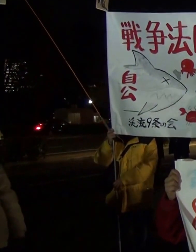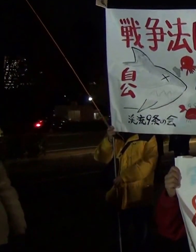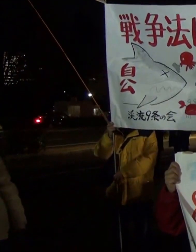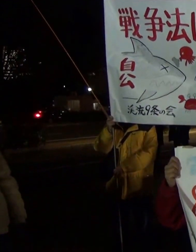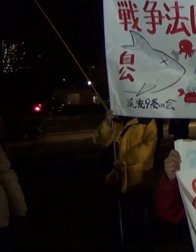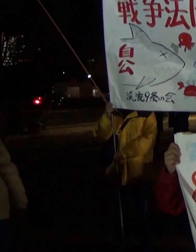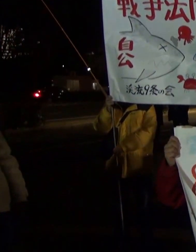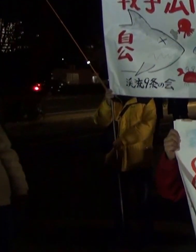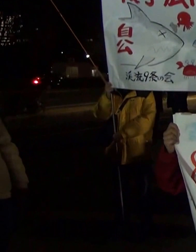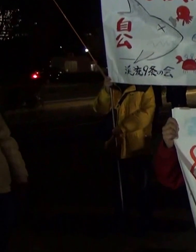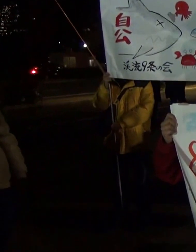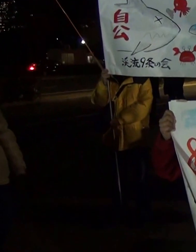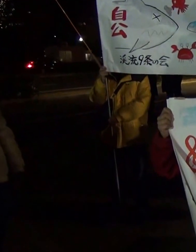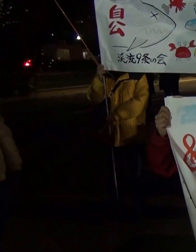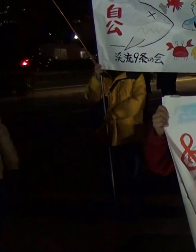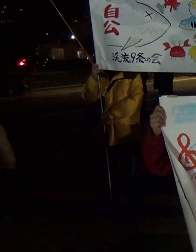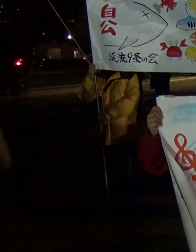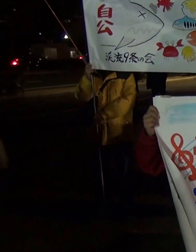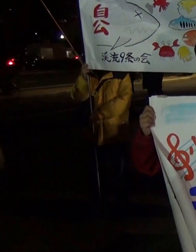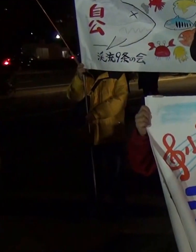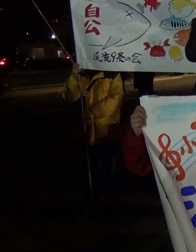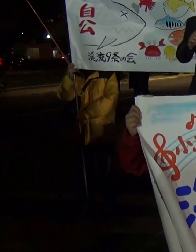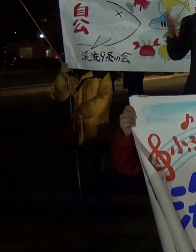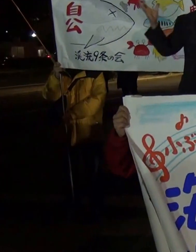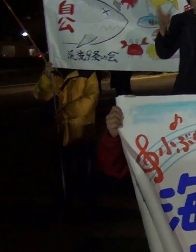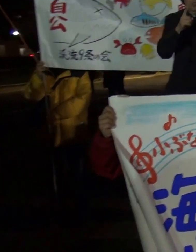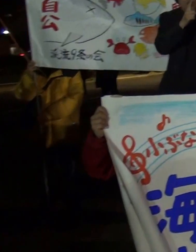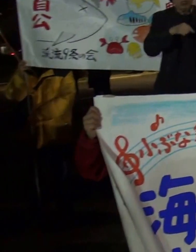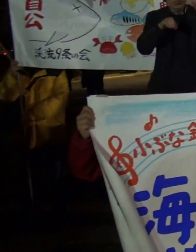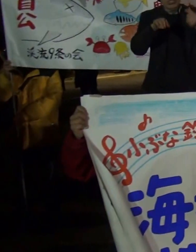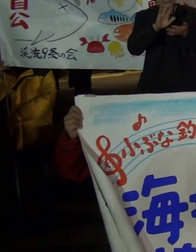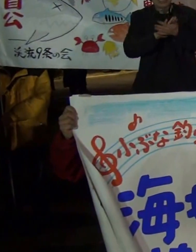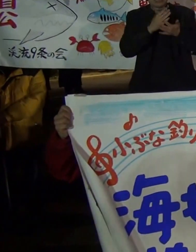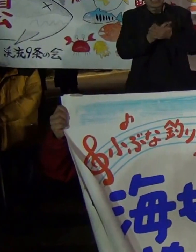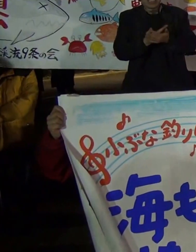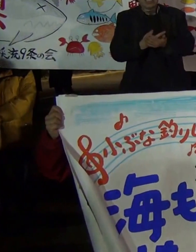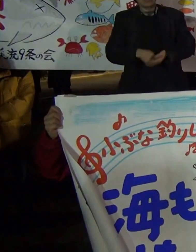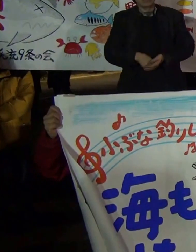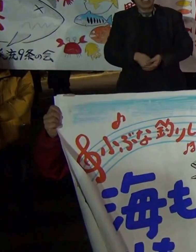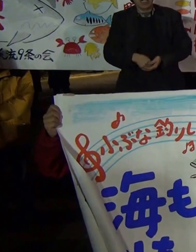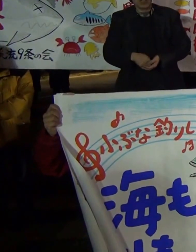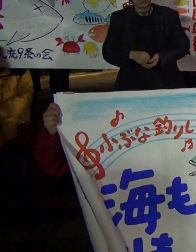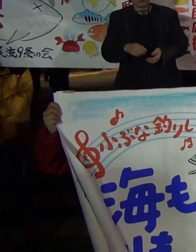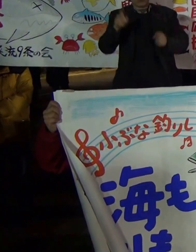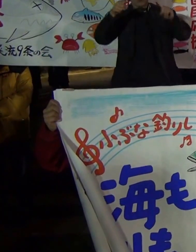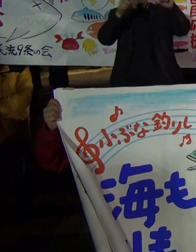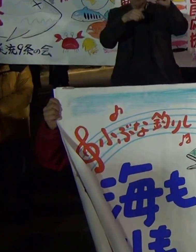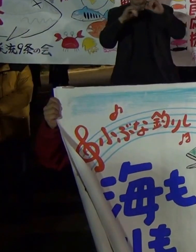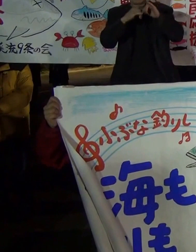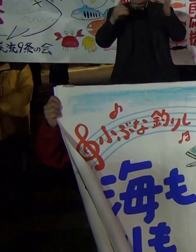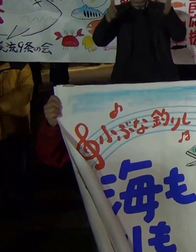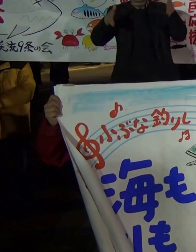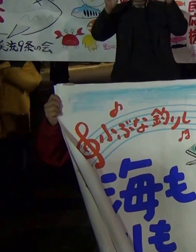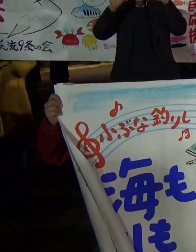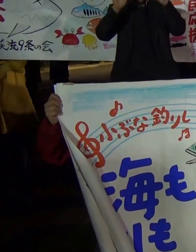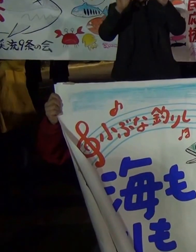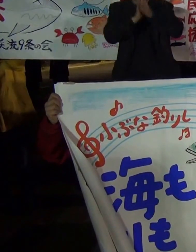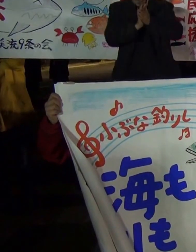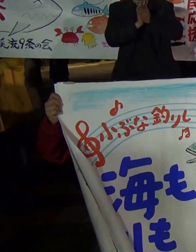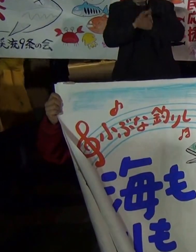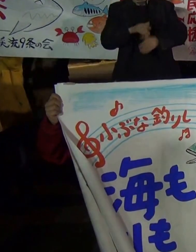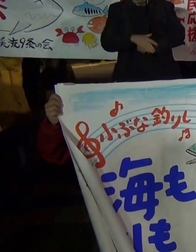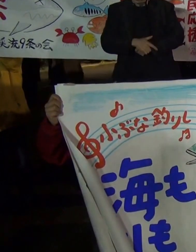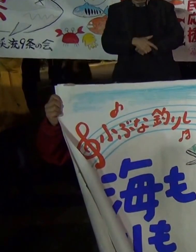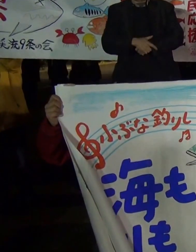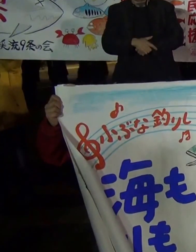その署名を集める中心になったのが公民館の館長室だったそうですが、今公民館どこもね救助の会っていうと貸